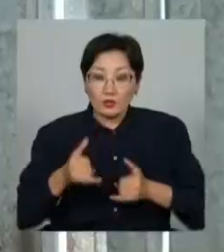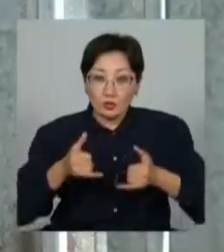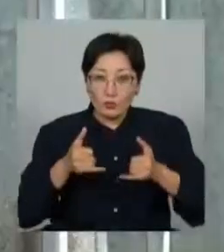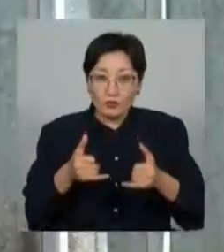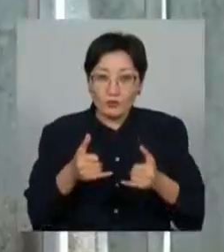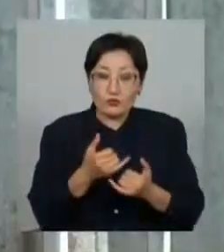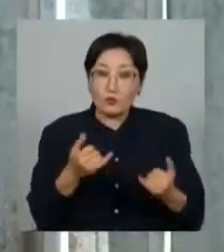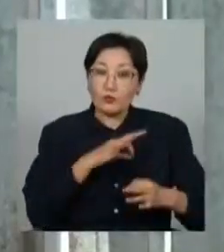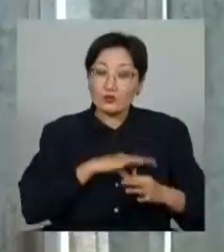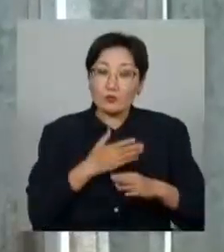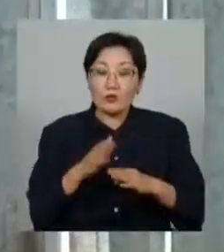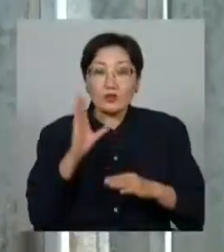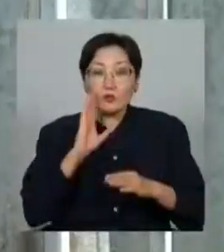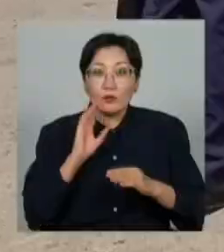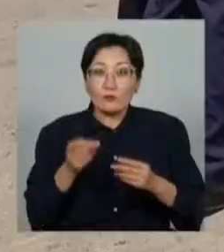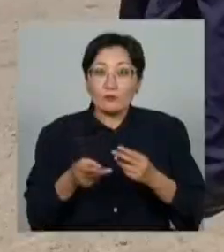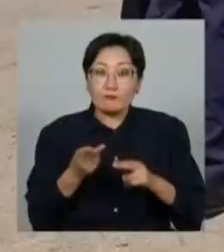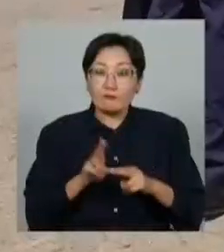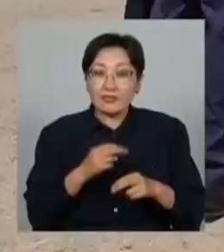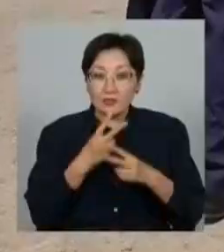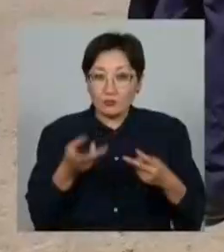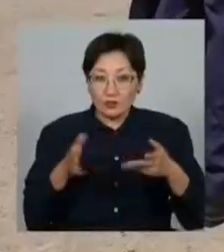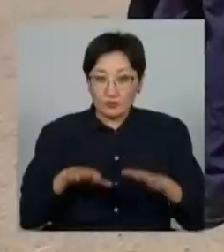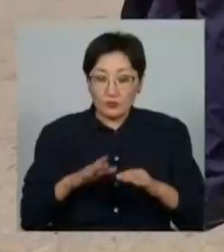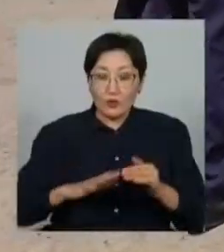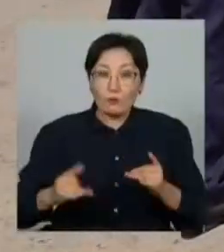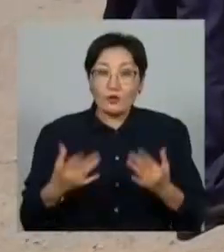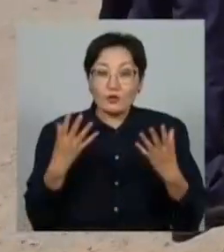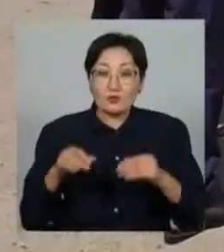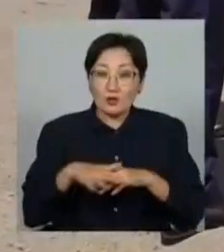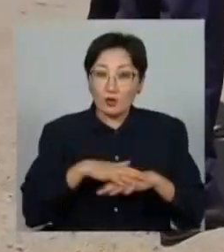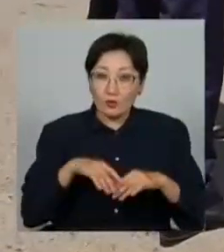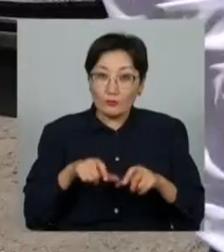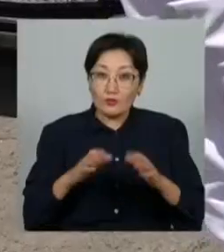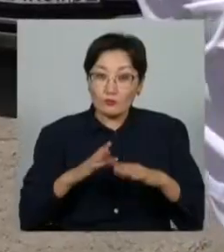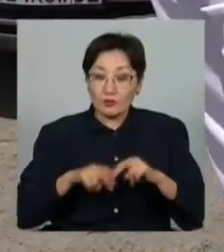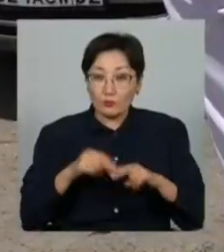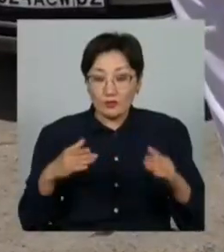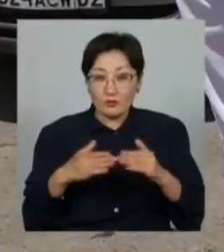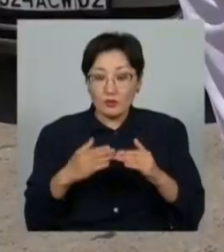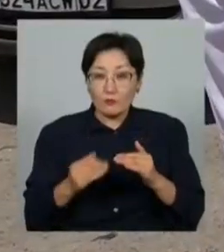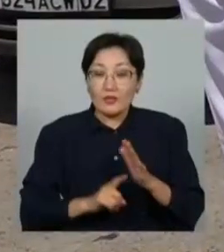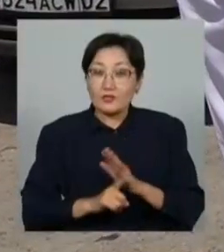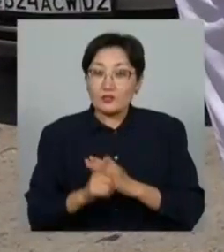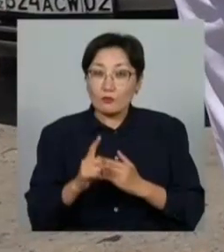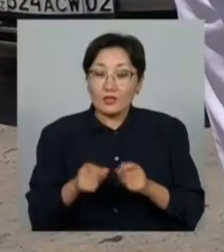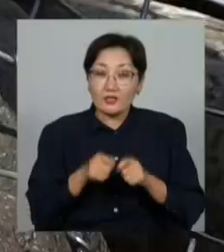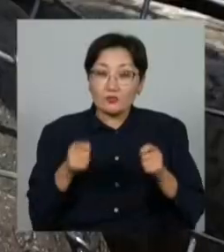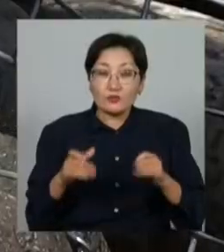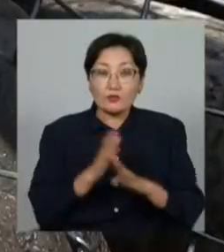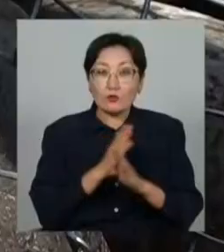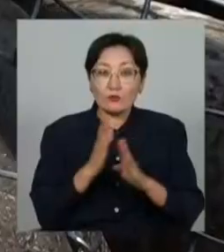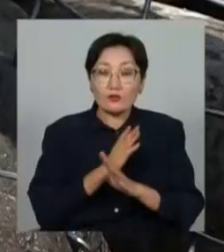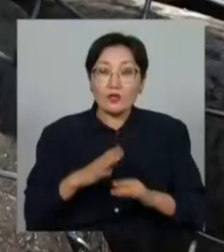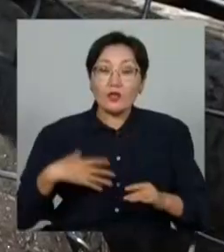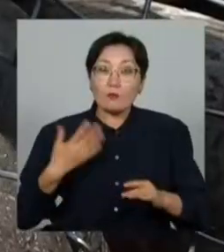қолданылып келген. Кейін судың көзі қараусыз қалды. Бұрынғы егістік алқабына бүгінде халық қоныстанған. Тұрғындар ұңғыма судың бастауын қайта ашып, табиғи